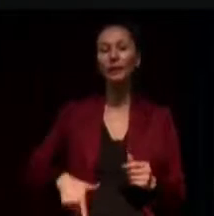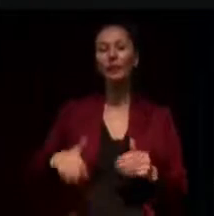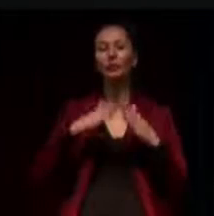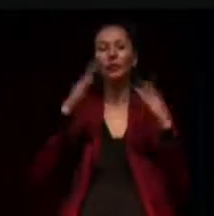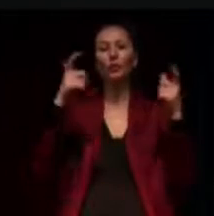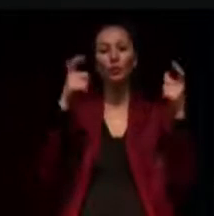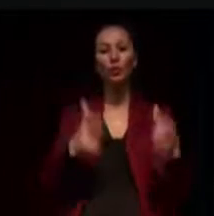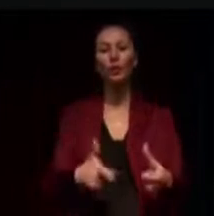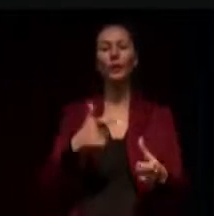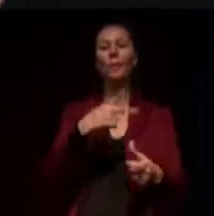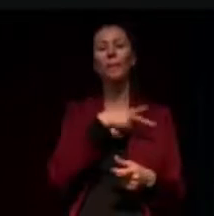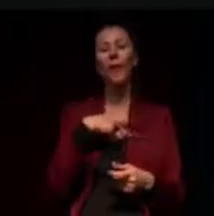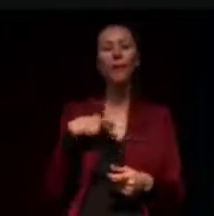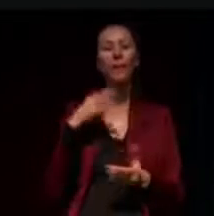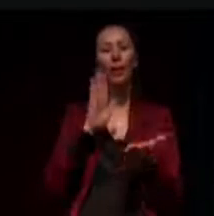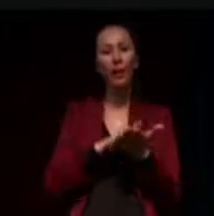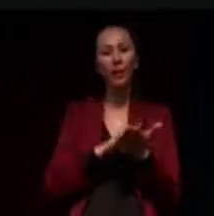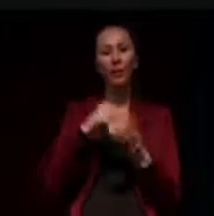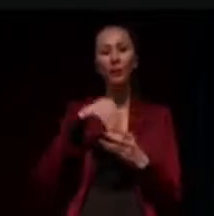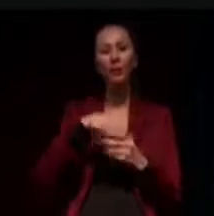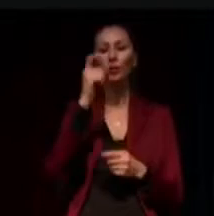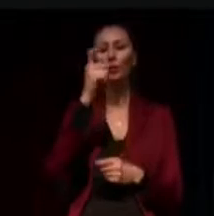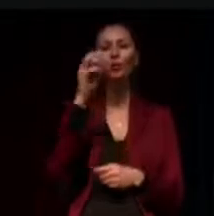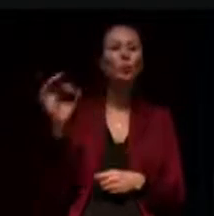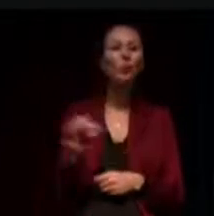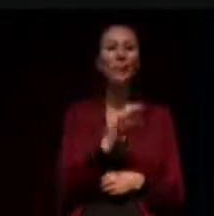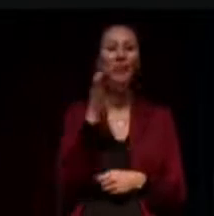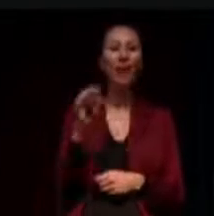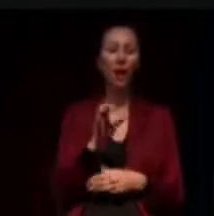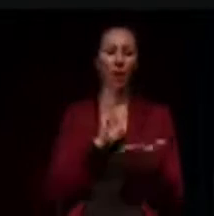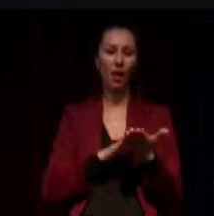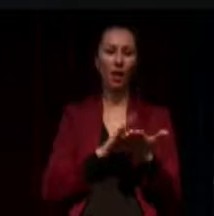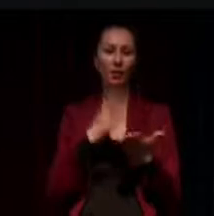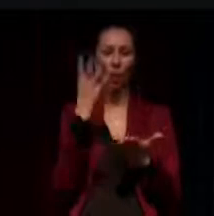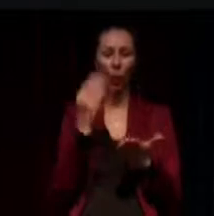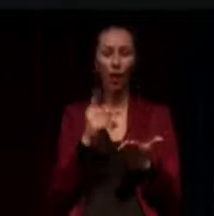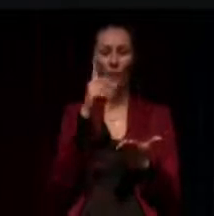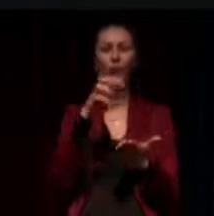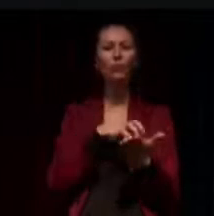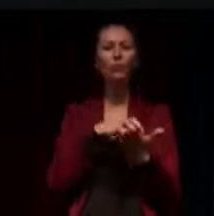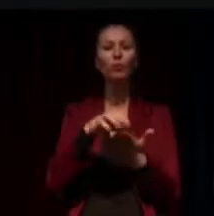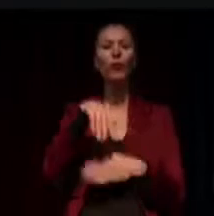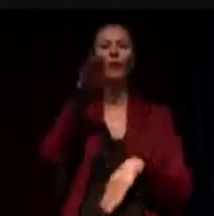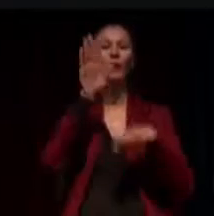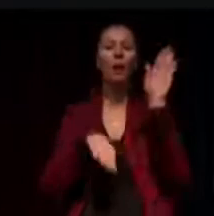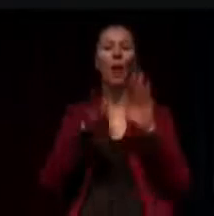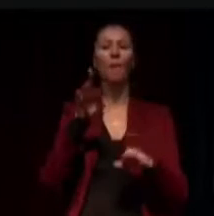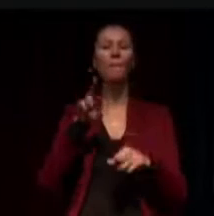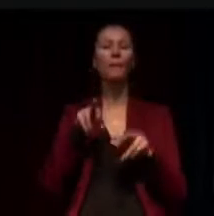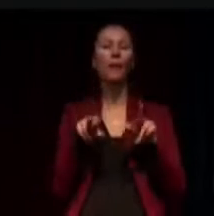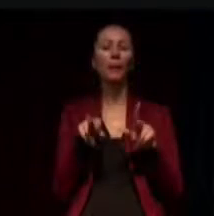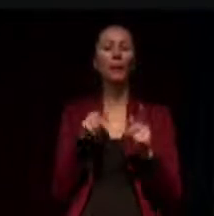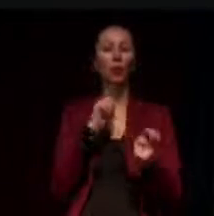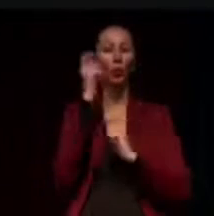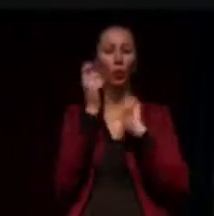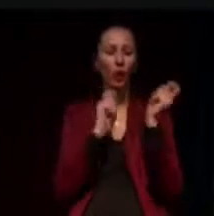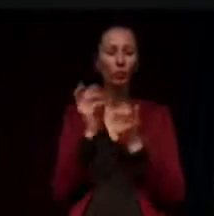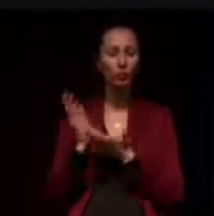Büyükşehir Belediyesi eliyle ki 900 milyar bütçesi olan bir reklam ajansı gibi kullanıyorsunuz dedik.